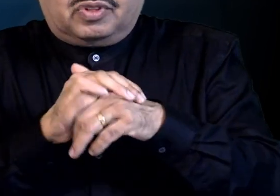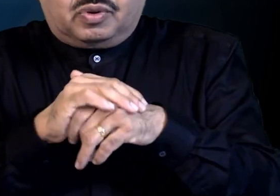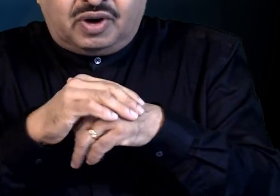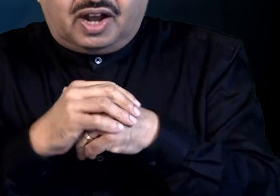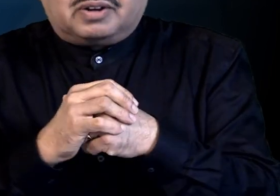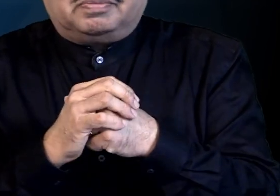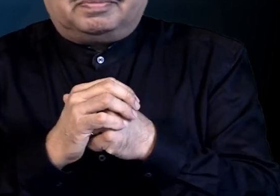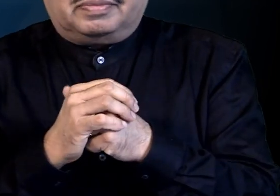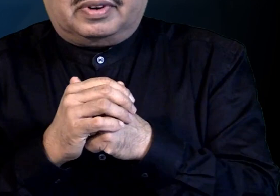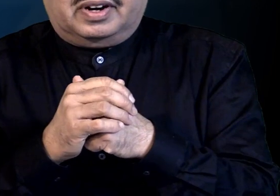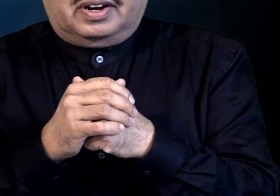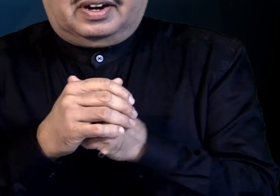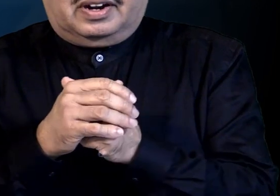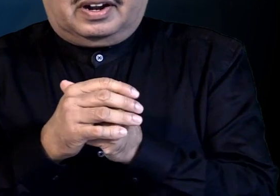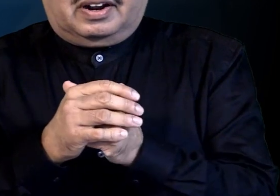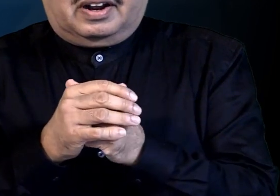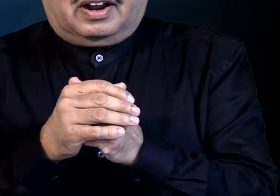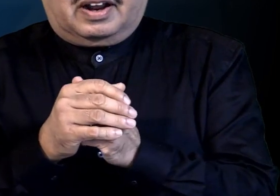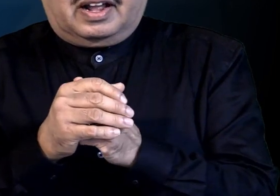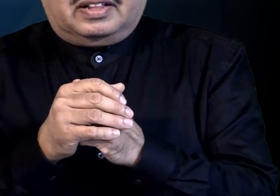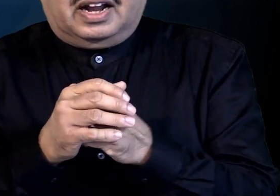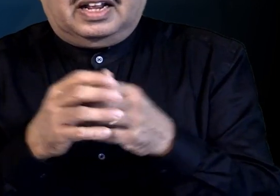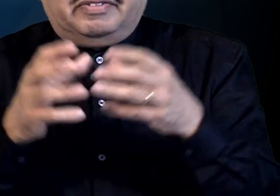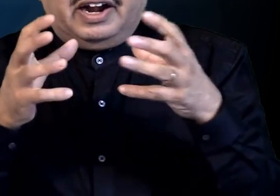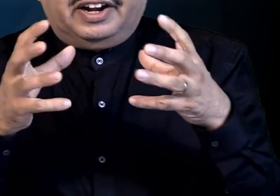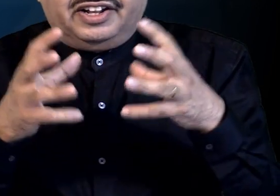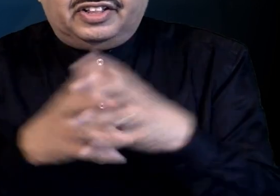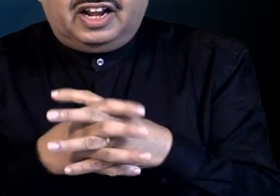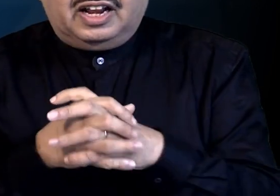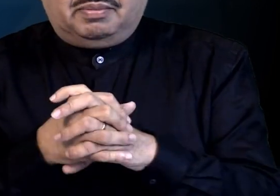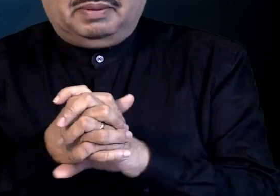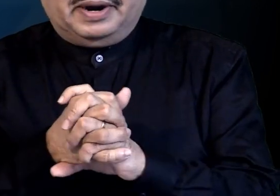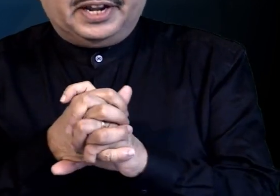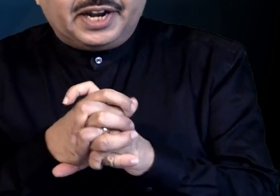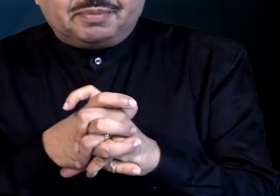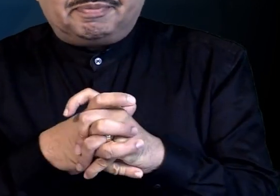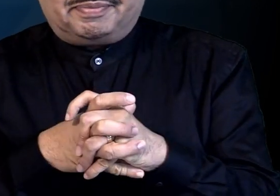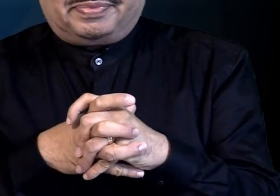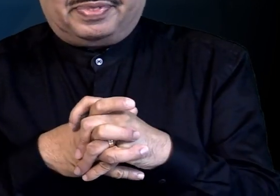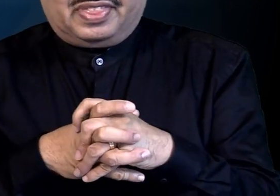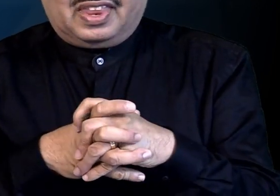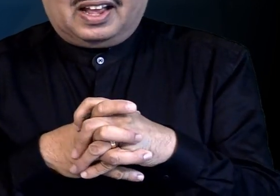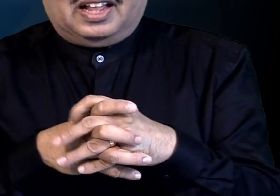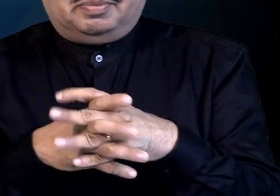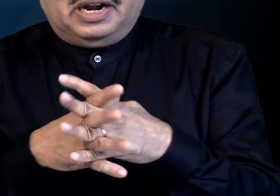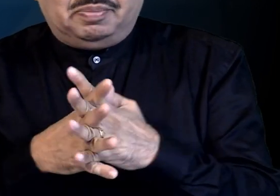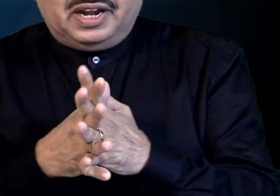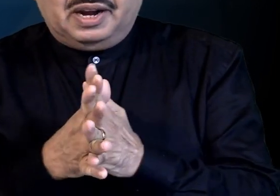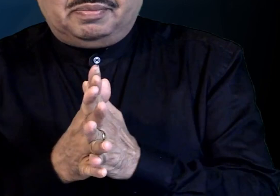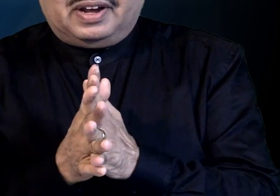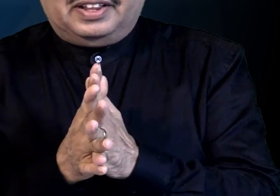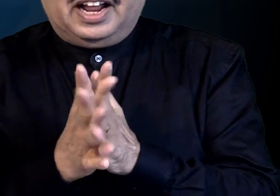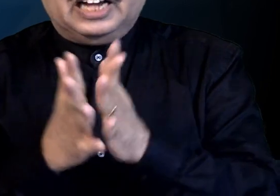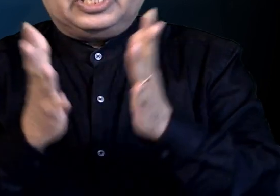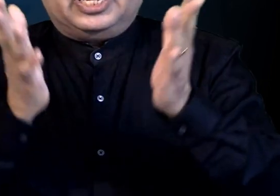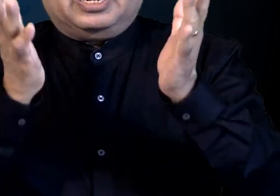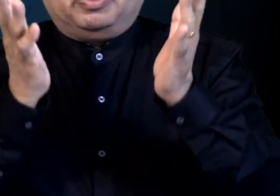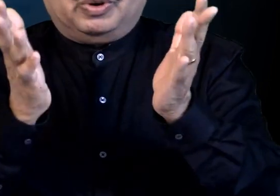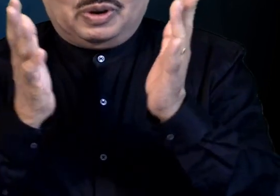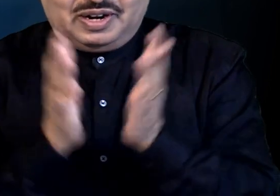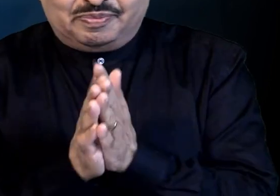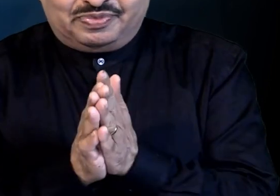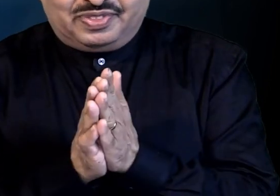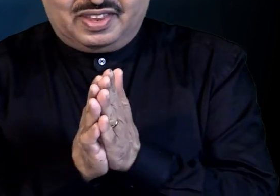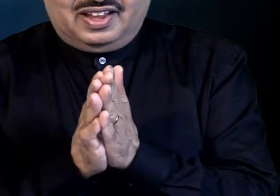ചലനം ഉണ്ടാക്കും. എന്നാൽ അത് വേണ്ട രീതിയിൽ നമ്മൾ പഠിക്കണം, അത് പഠിപ്പിക്കണം, അതിൻ്റെ